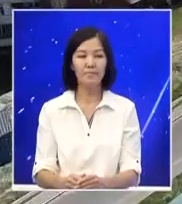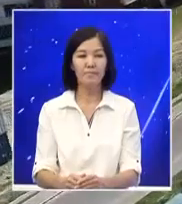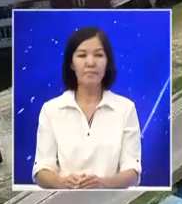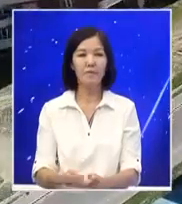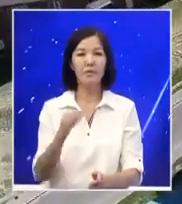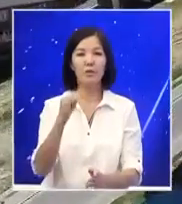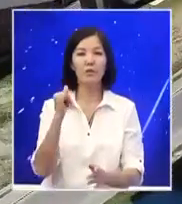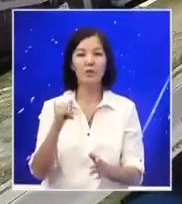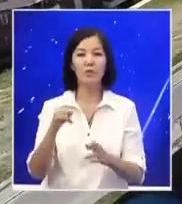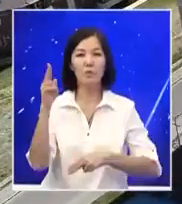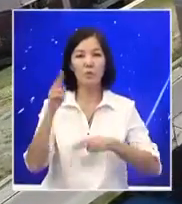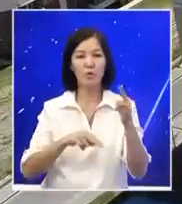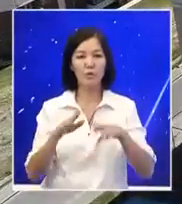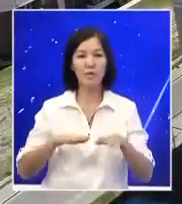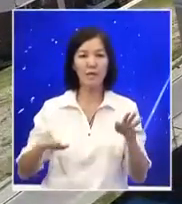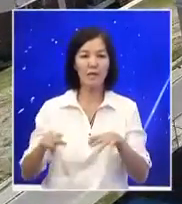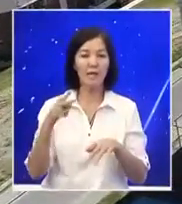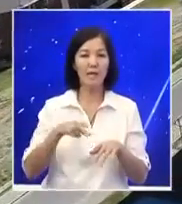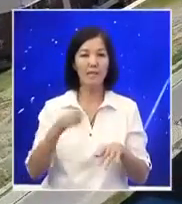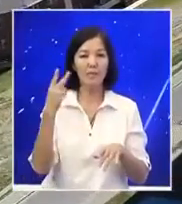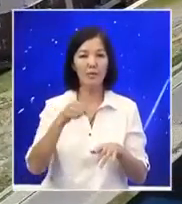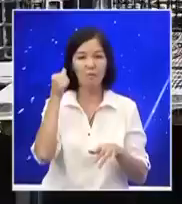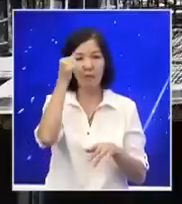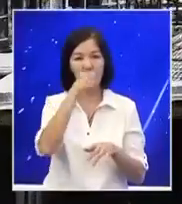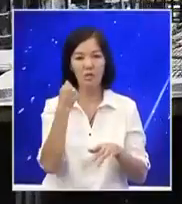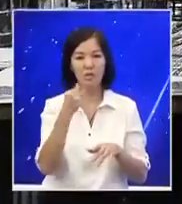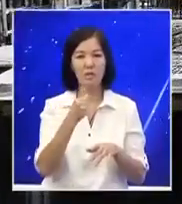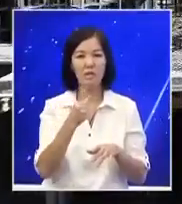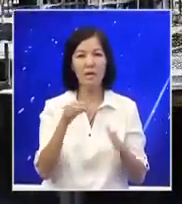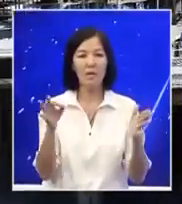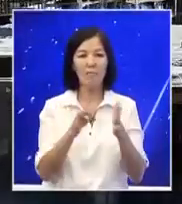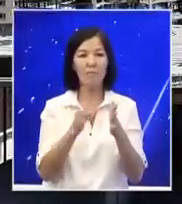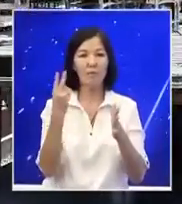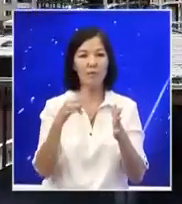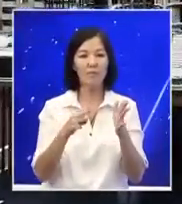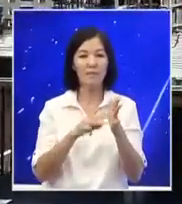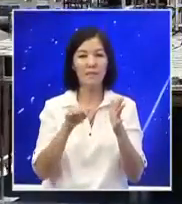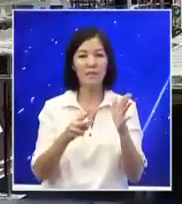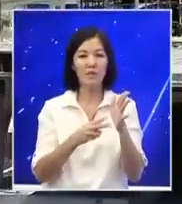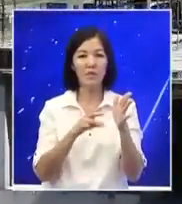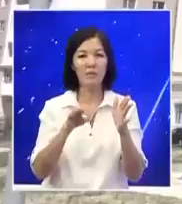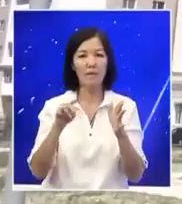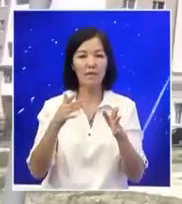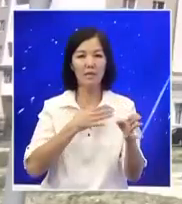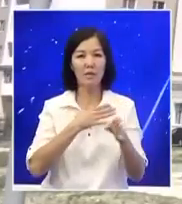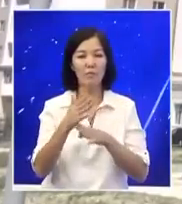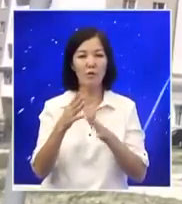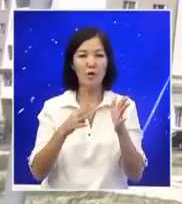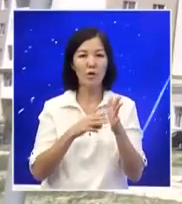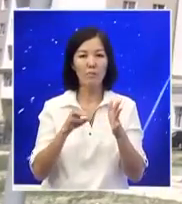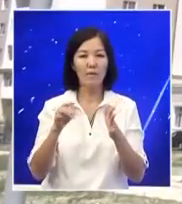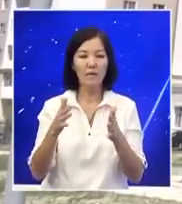Жетсу құрылыстар алаңы. 2020 жылы бұл мақсатқа 28,7 миллиард теңге бөлінді. 9 миллиардтан астамы жергілікті бюджет